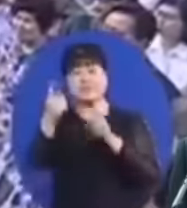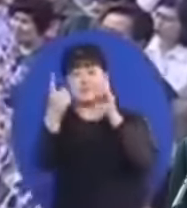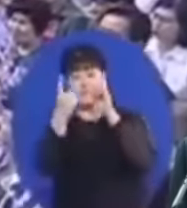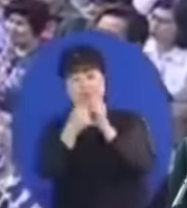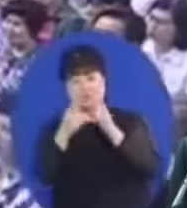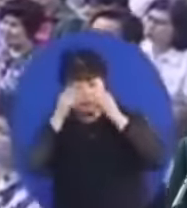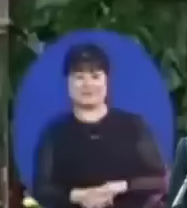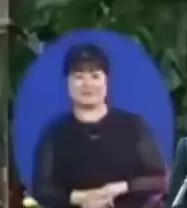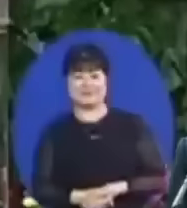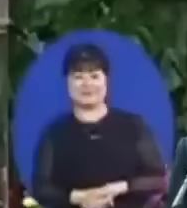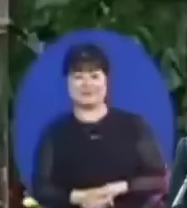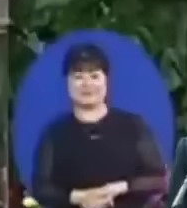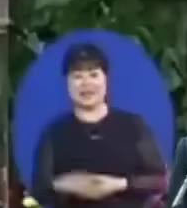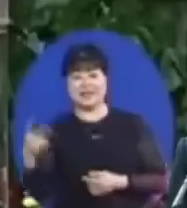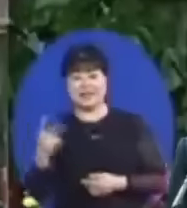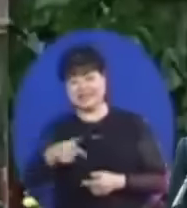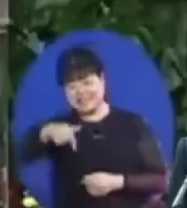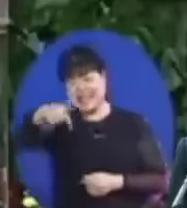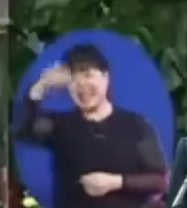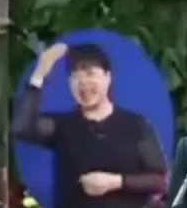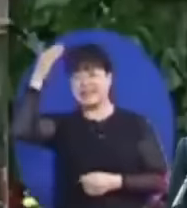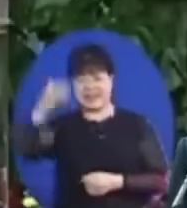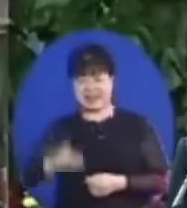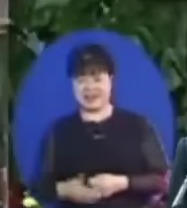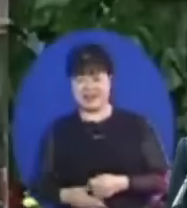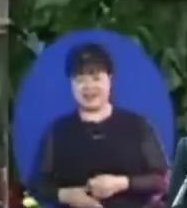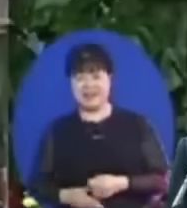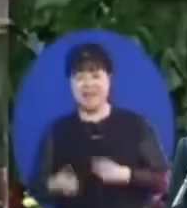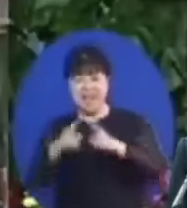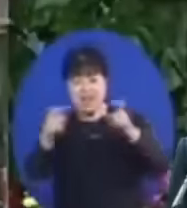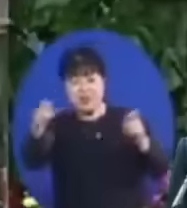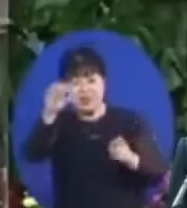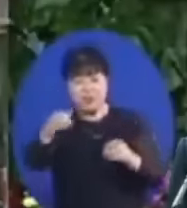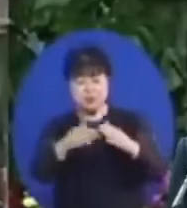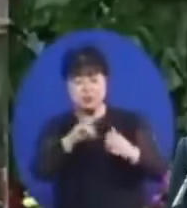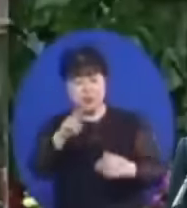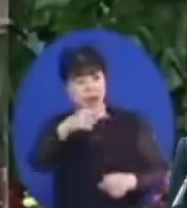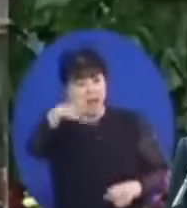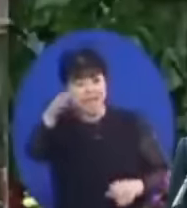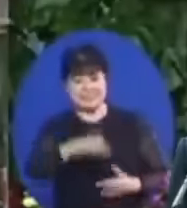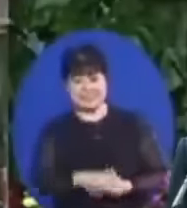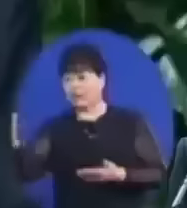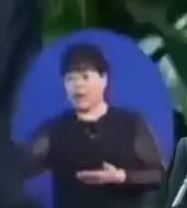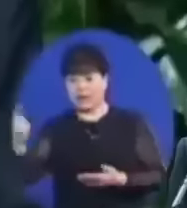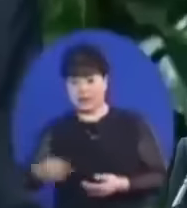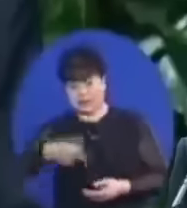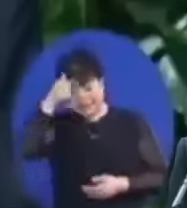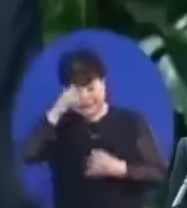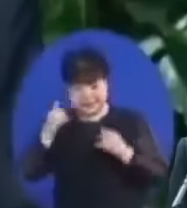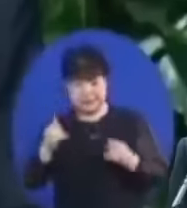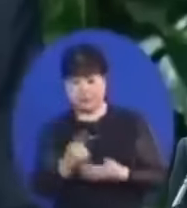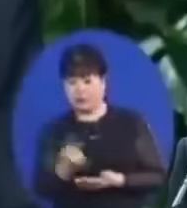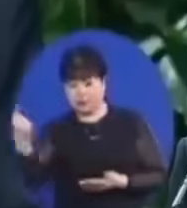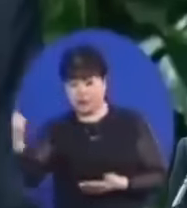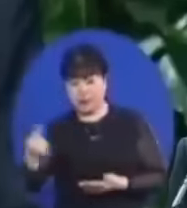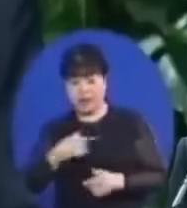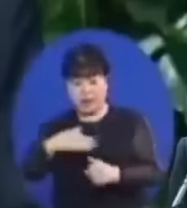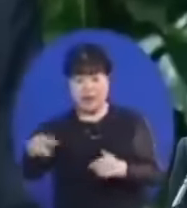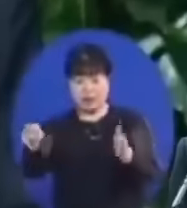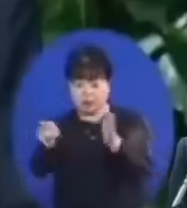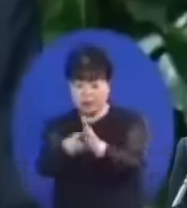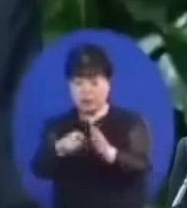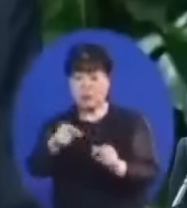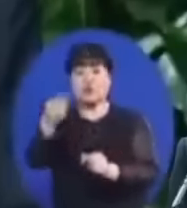눈을 떴으면 다시 옛날 자기 여리고에 있는 자기 집으로 돌아가야 될 것 아닙니까? 예수님께서 가라 내 믿음이